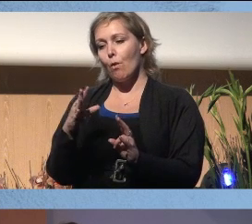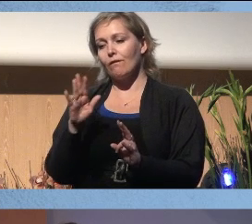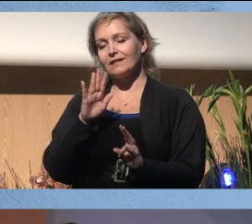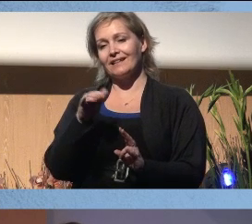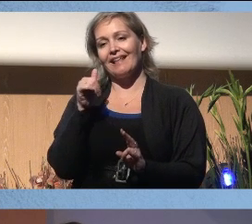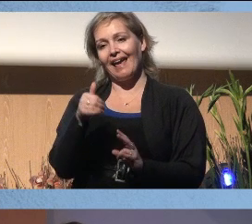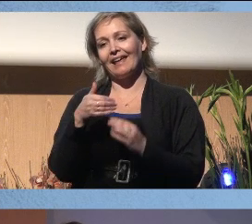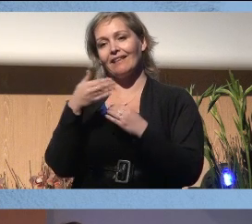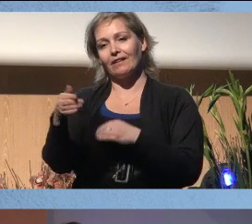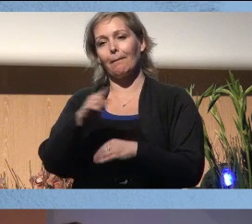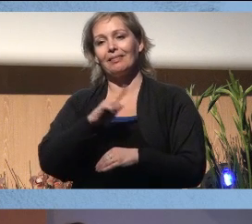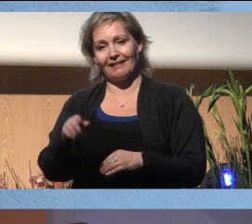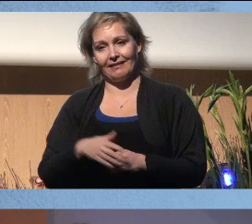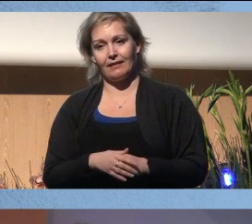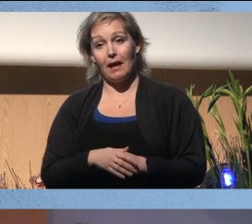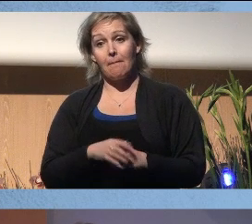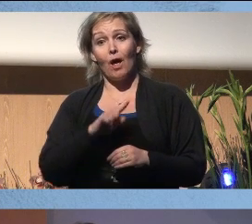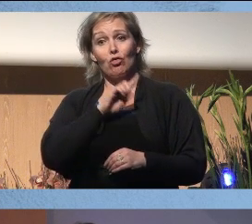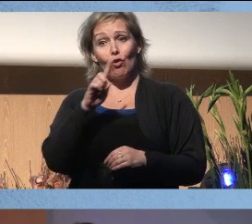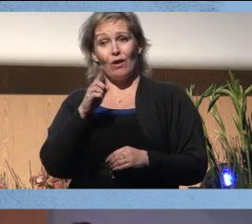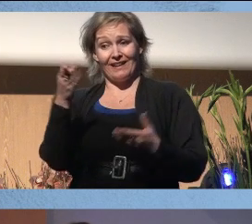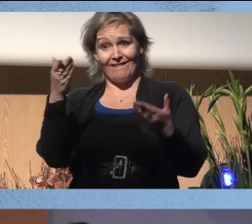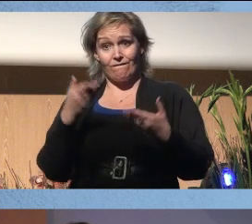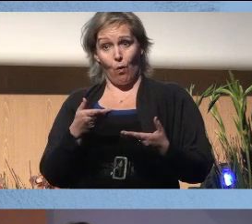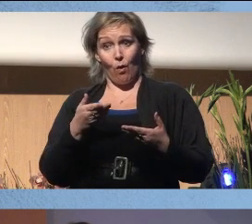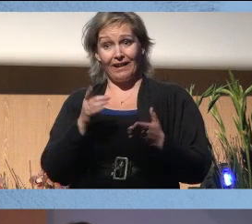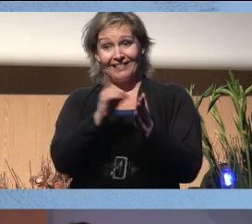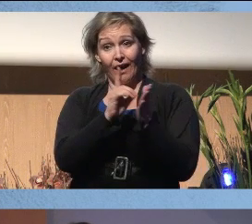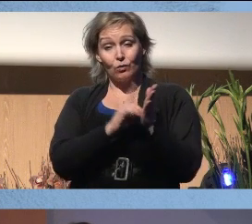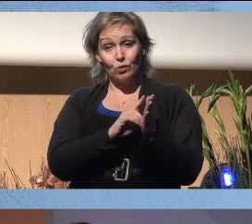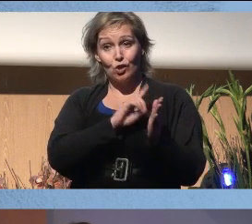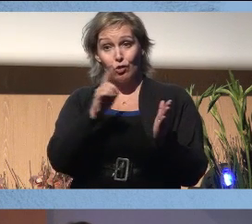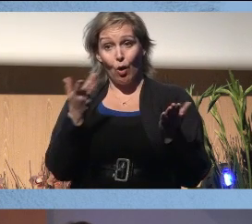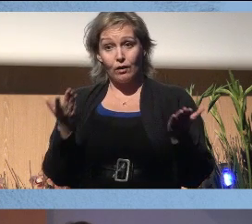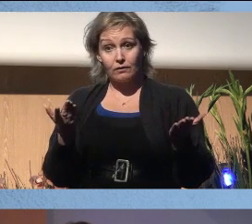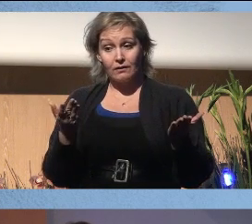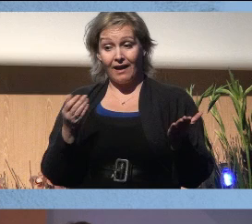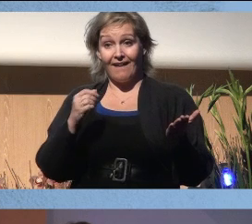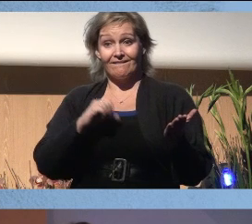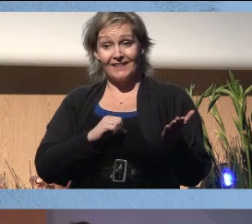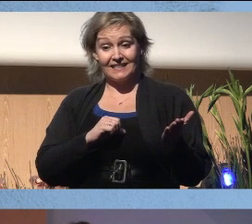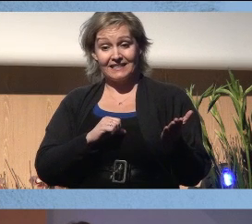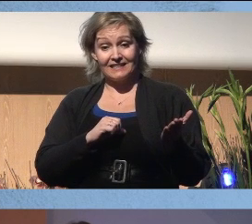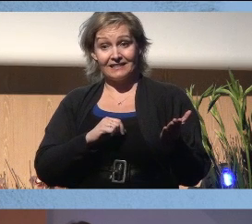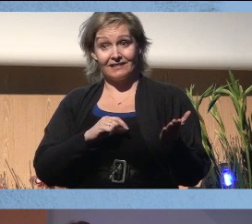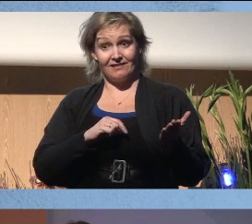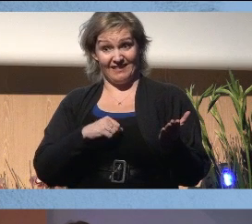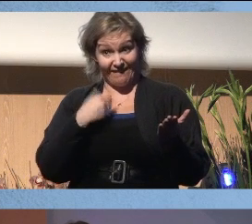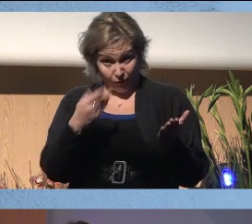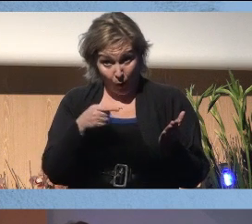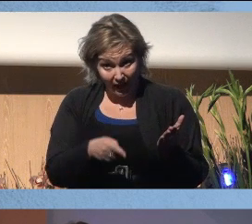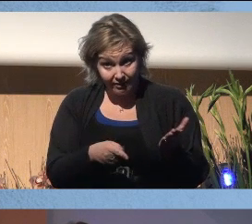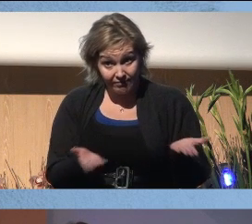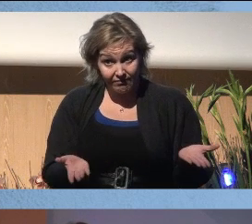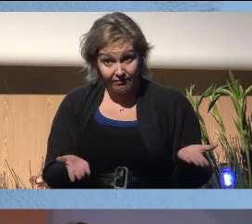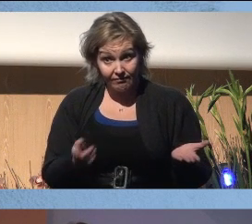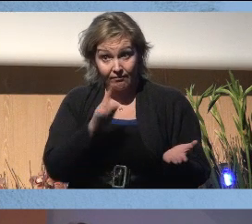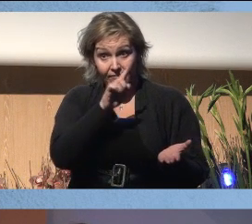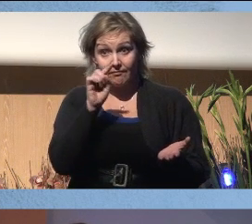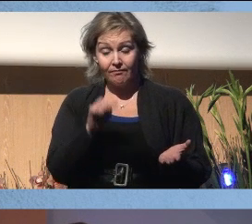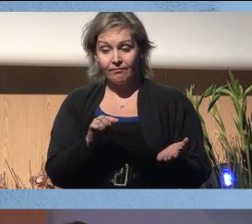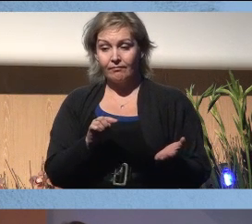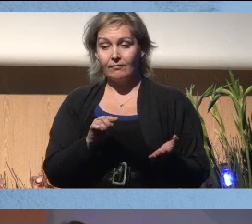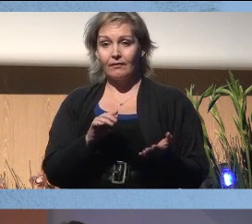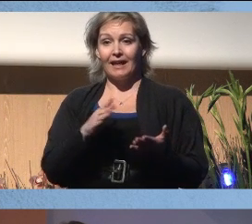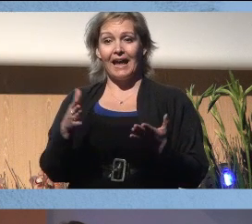fremtid. Men når får de i dag diagnosen, hvis de i hele tatt får den?